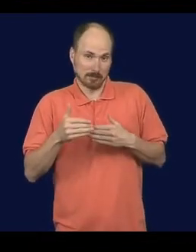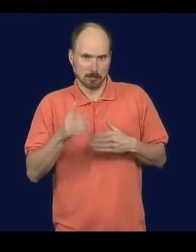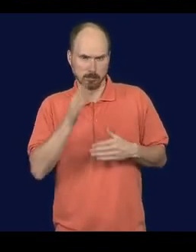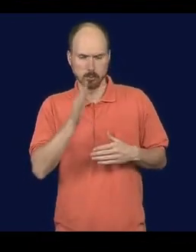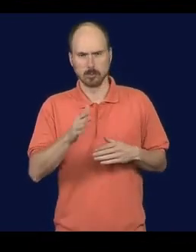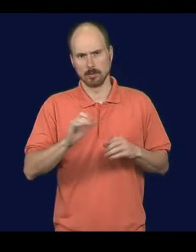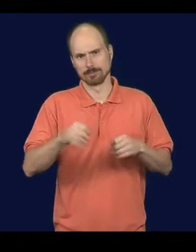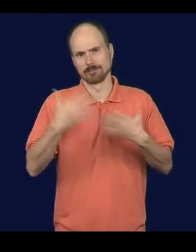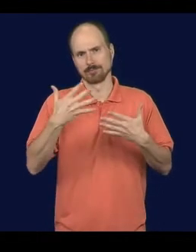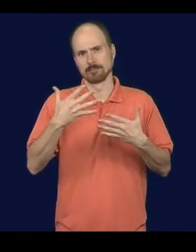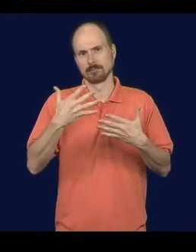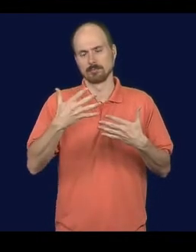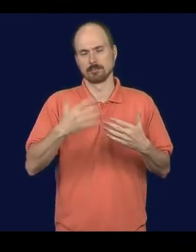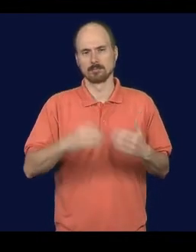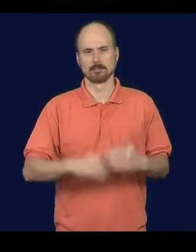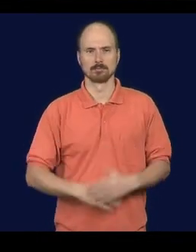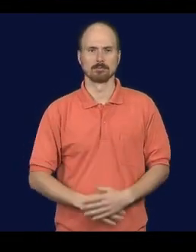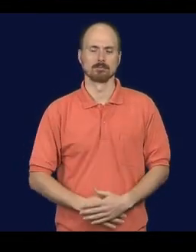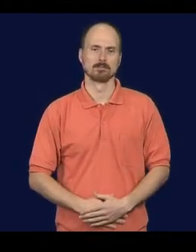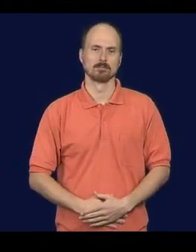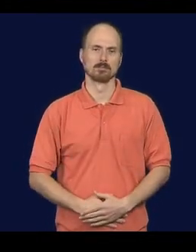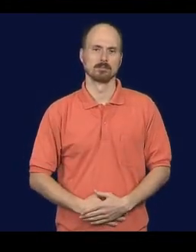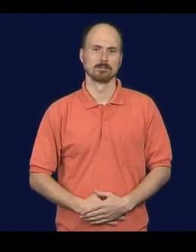nebo ne.